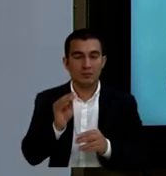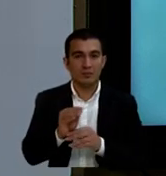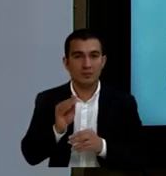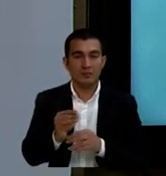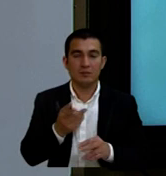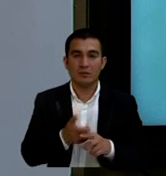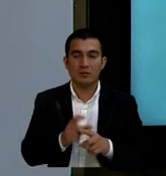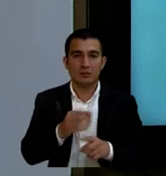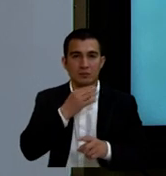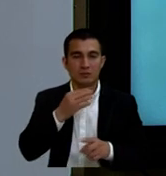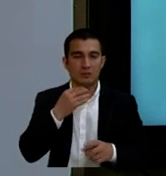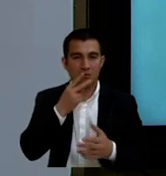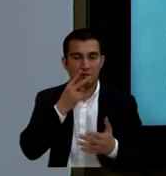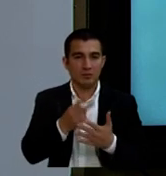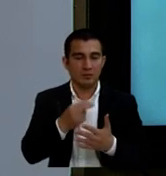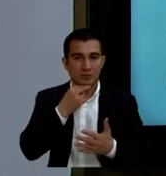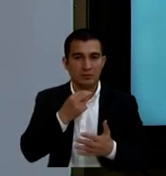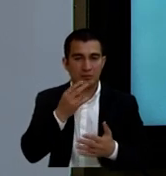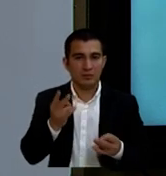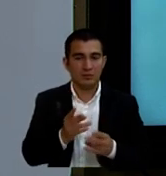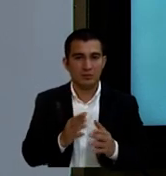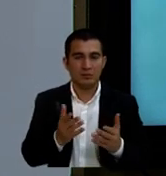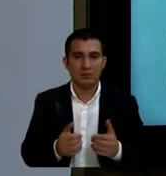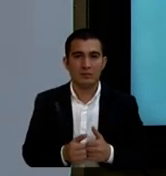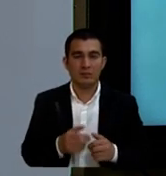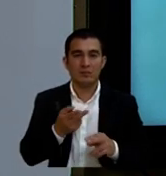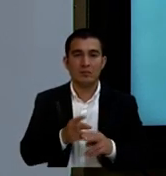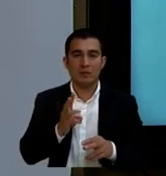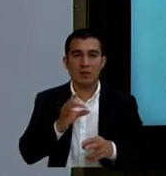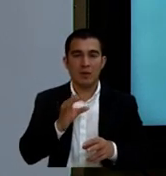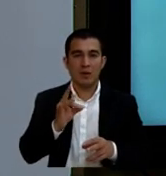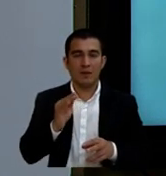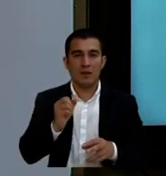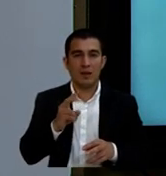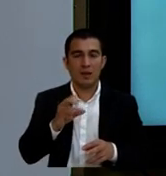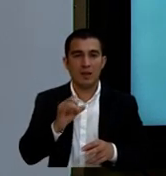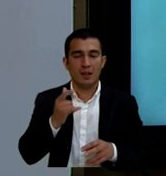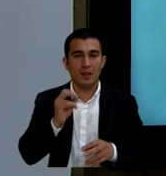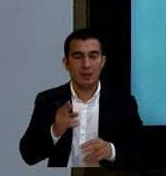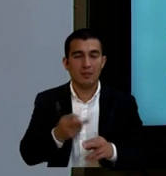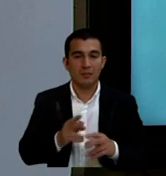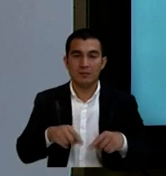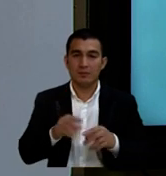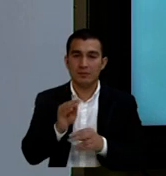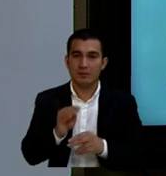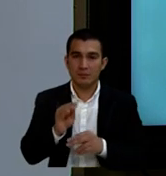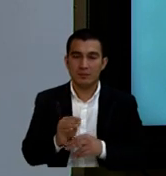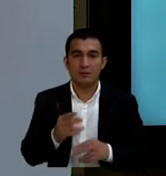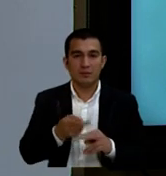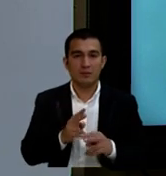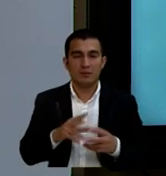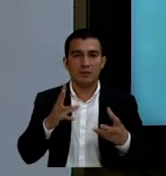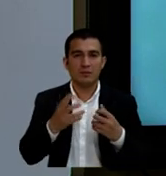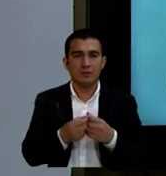ham ehtiyot bo'lib, muomalada bo'lish, munosabatda bo'lish. Morfologik me'yorlar, qo'shimchalar va ularning